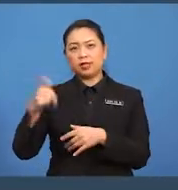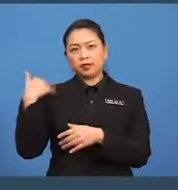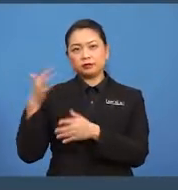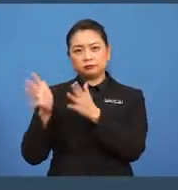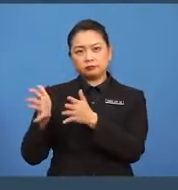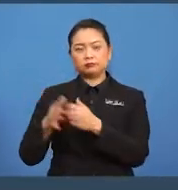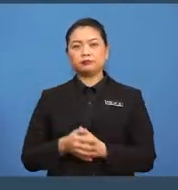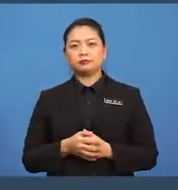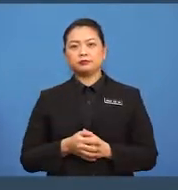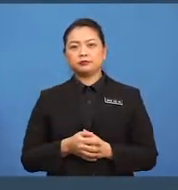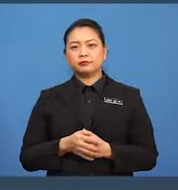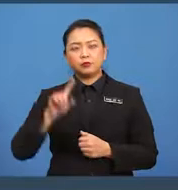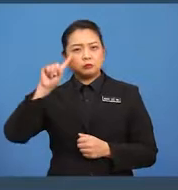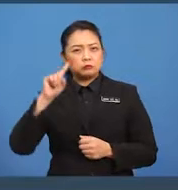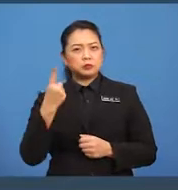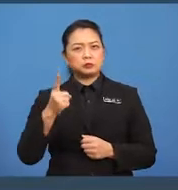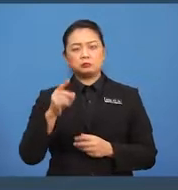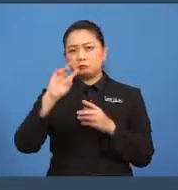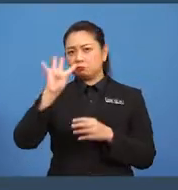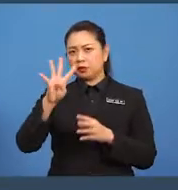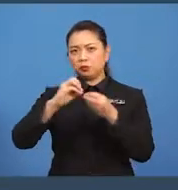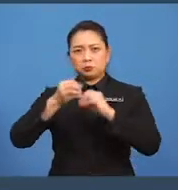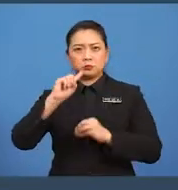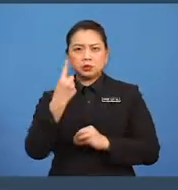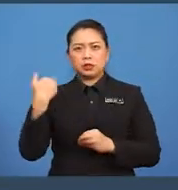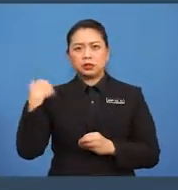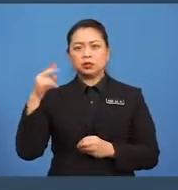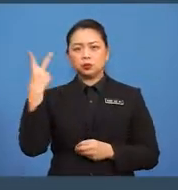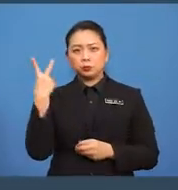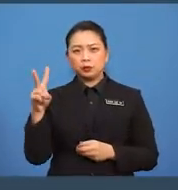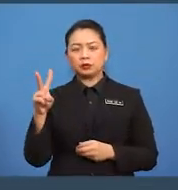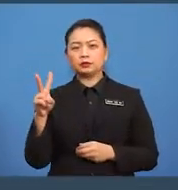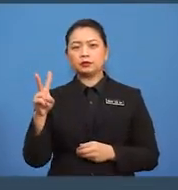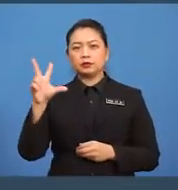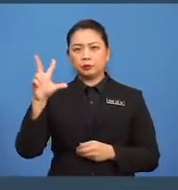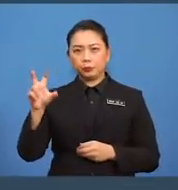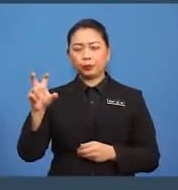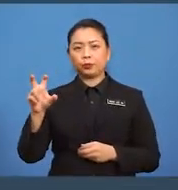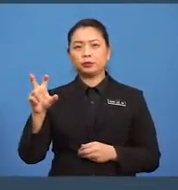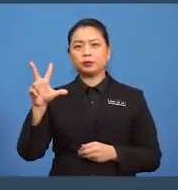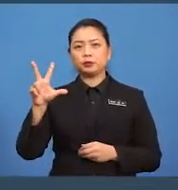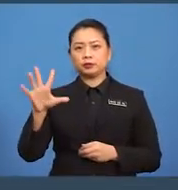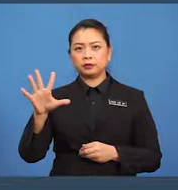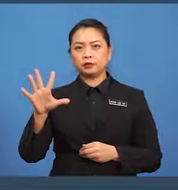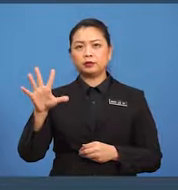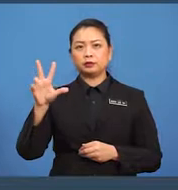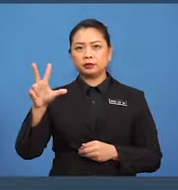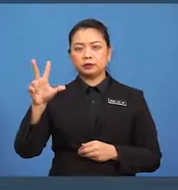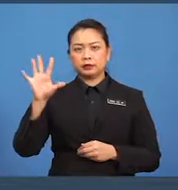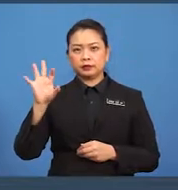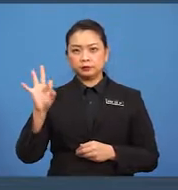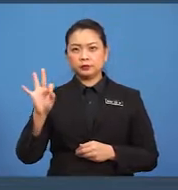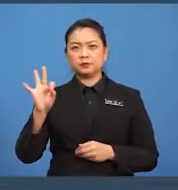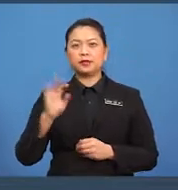bahawa hanya 4 nombor yang tinggal, iaitu 12, 30, 35